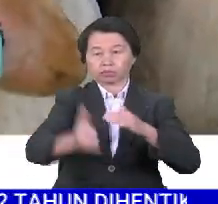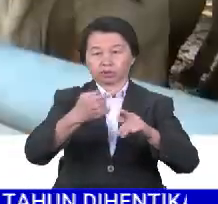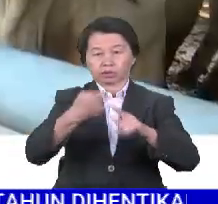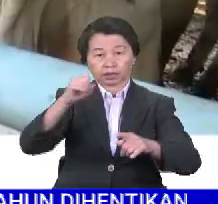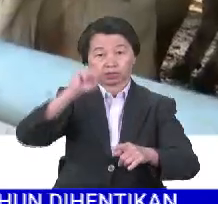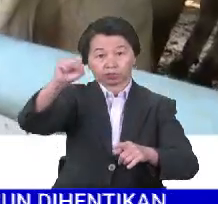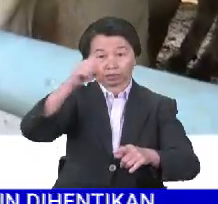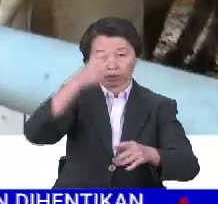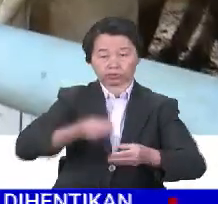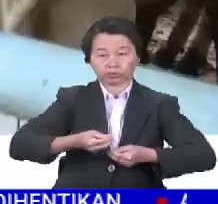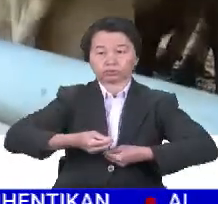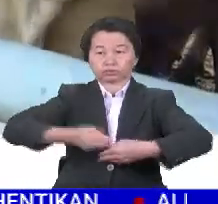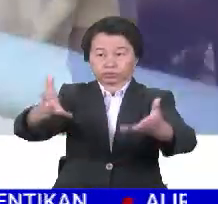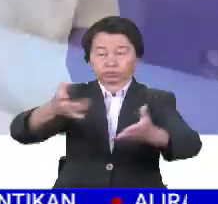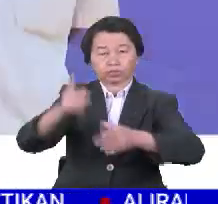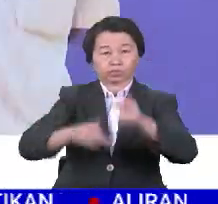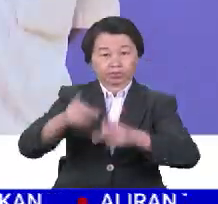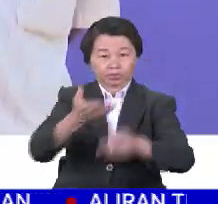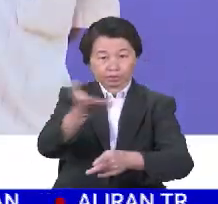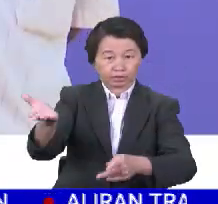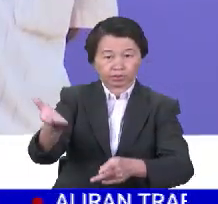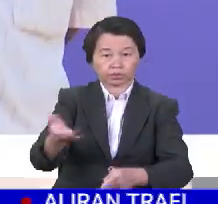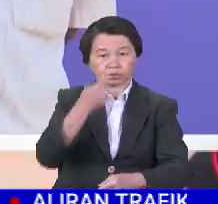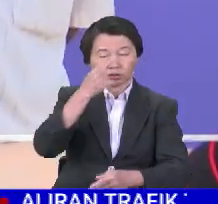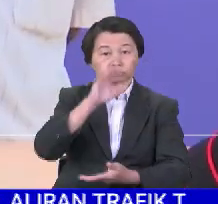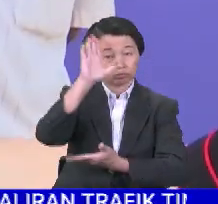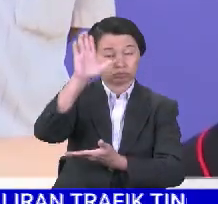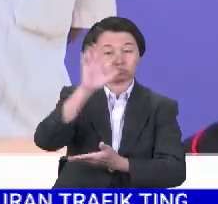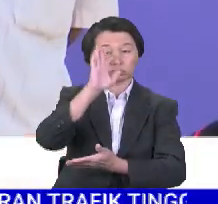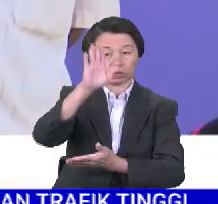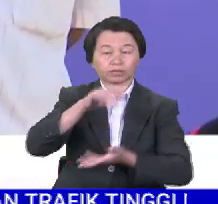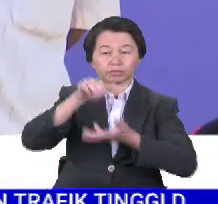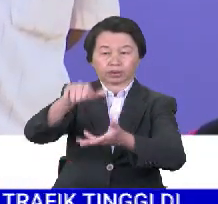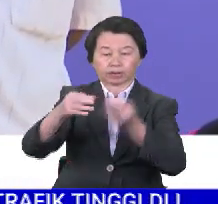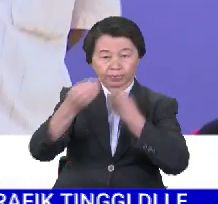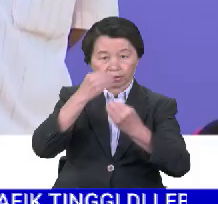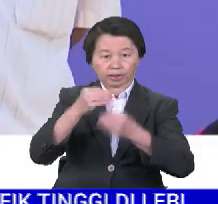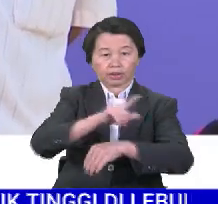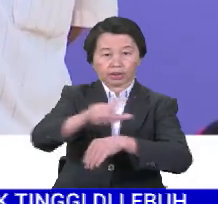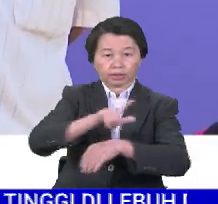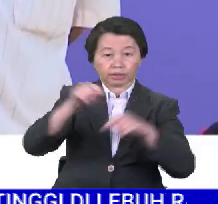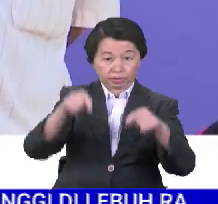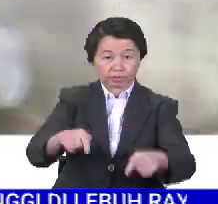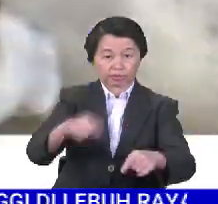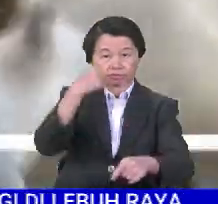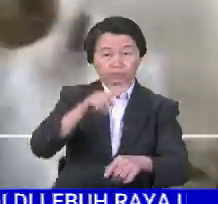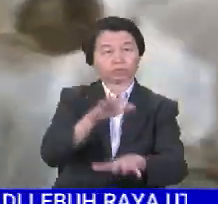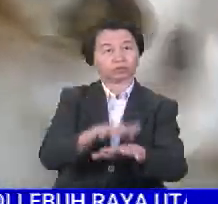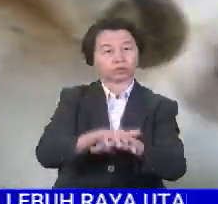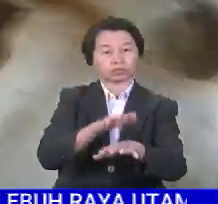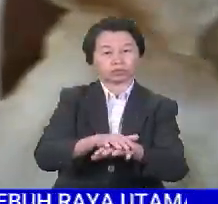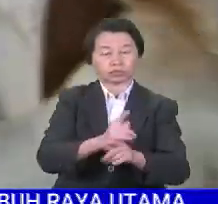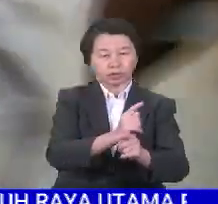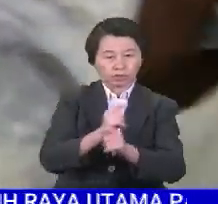Sabah bagi menampung permintaan penduduk. Bagi menjamin bekalan makanan di Labuan ini, untuk populasi ternakan